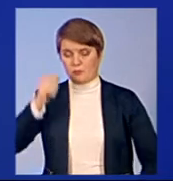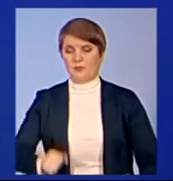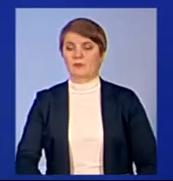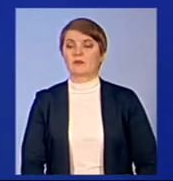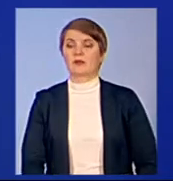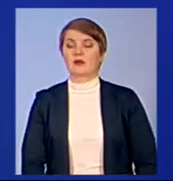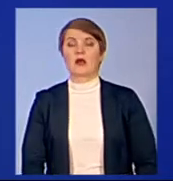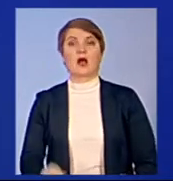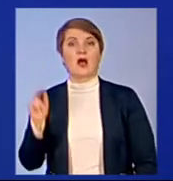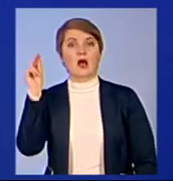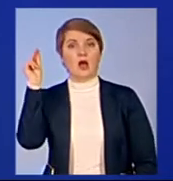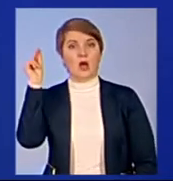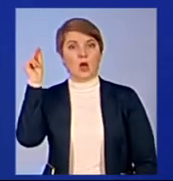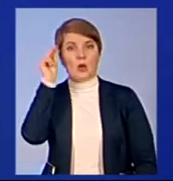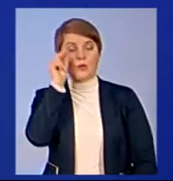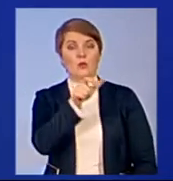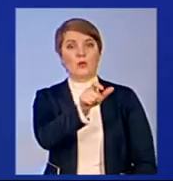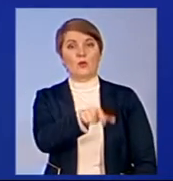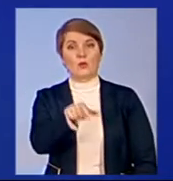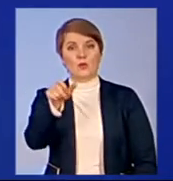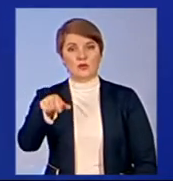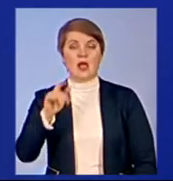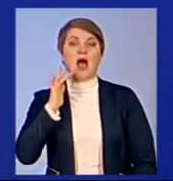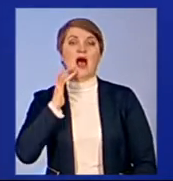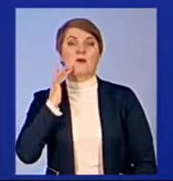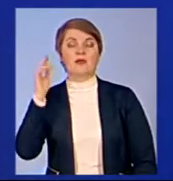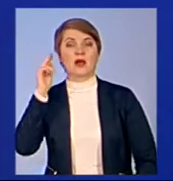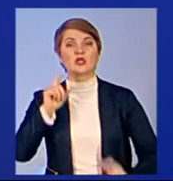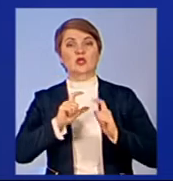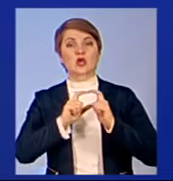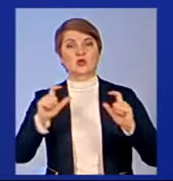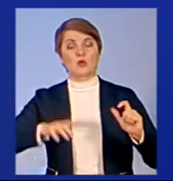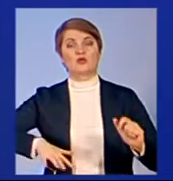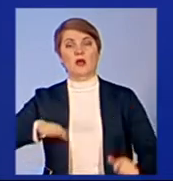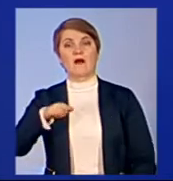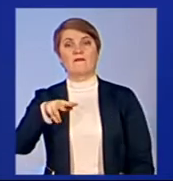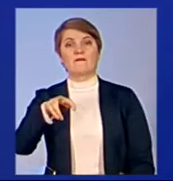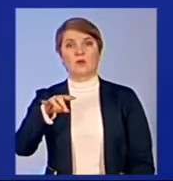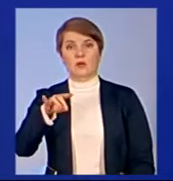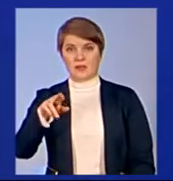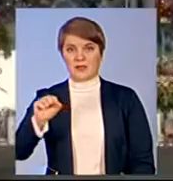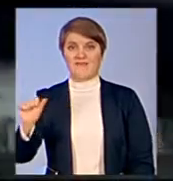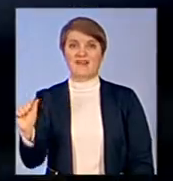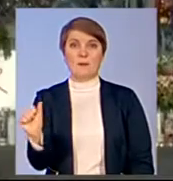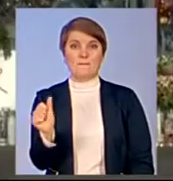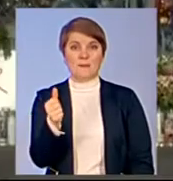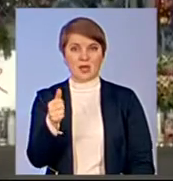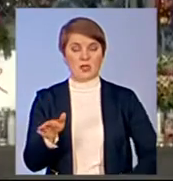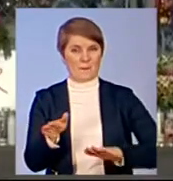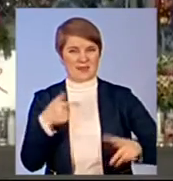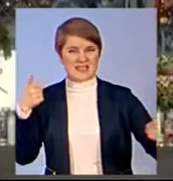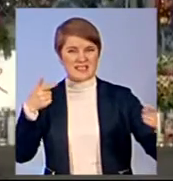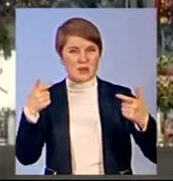Учні американської школи в штаті Флорида вперше після стрілянини повернуться на уроки. Тепер будівля, в якій навчаються близько